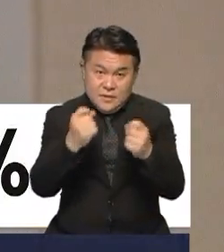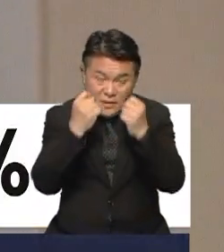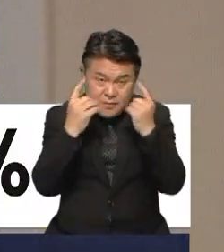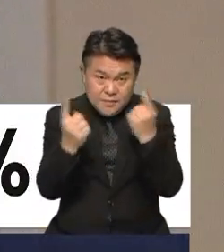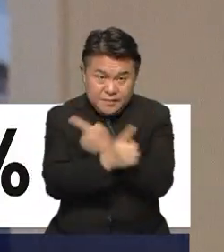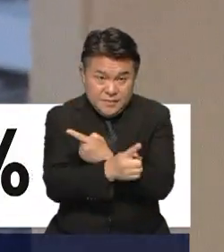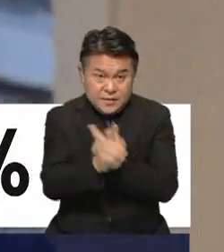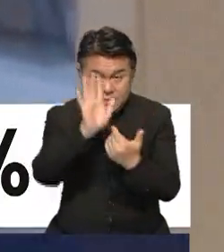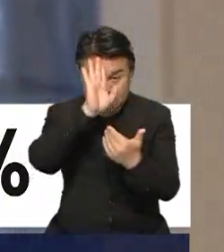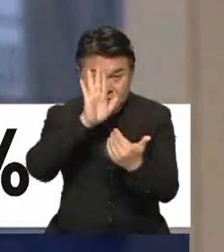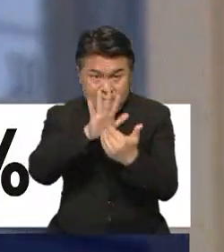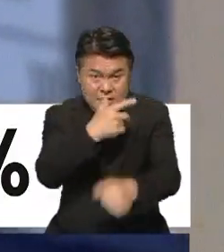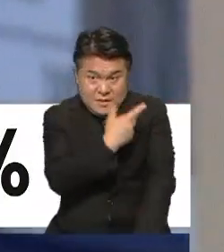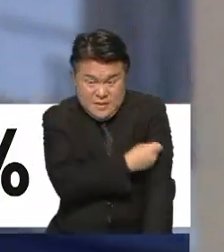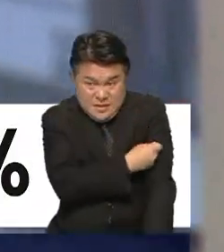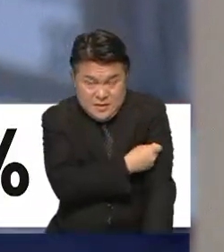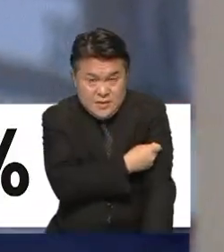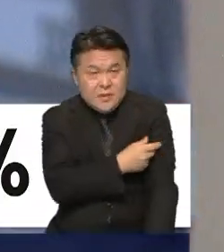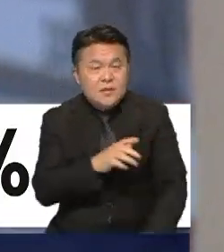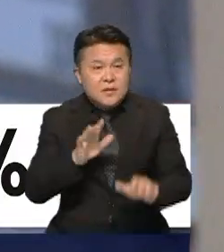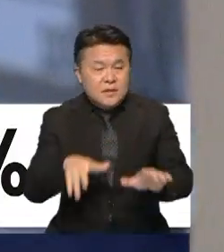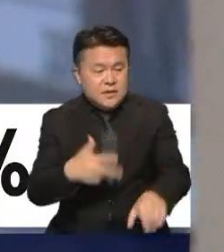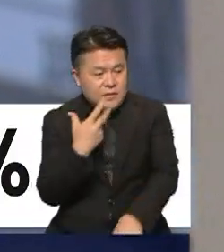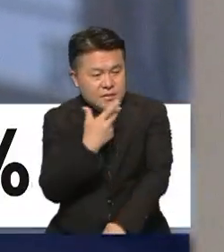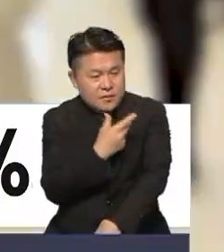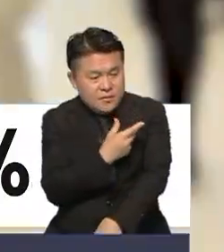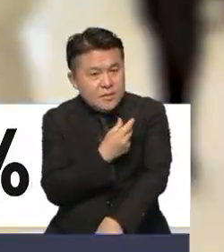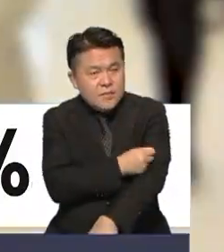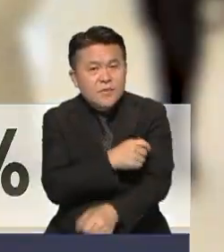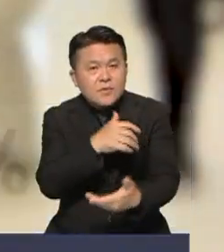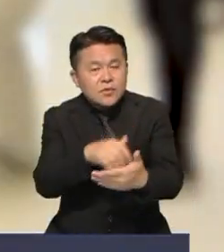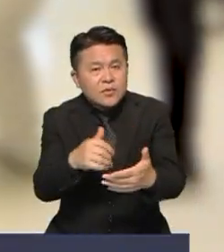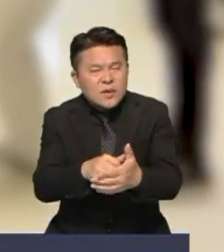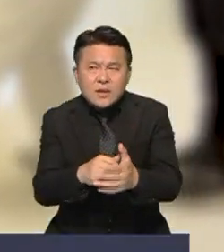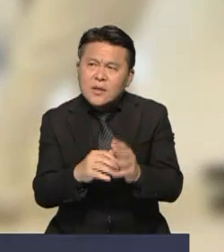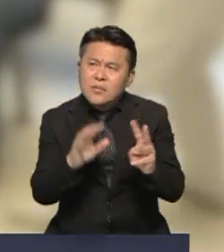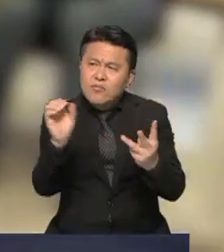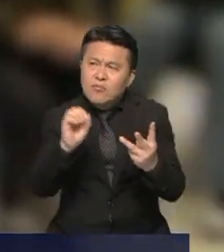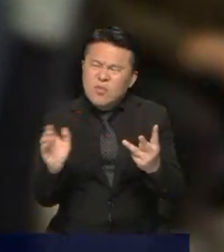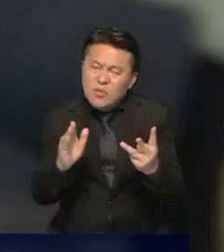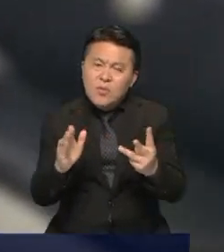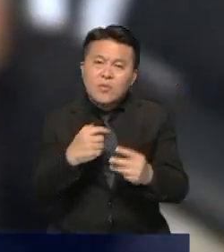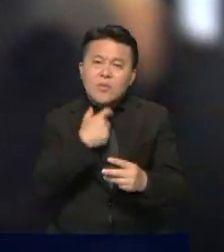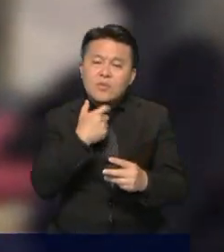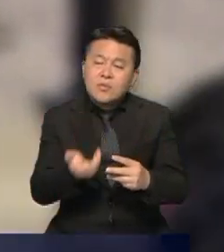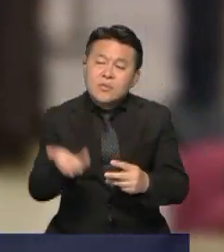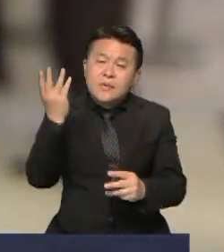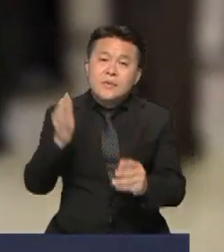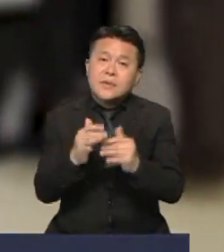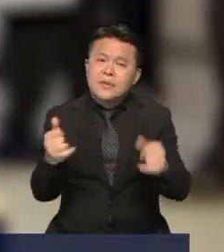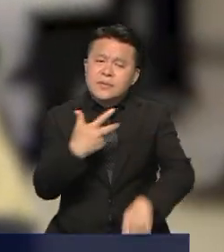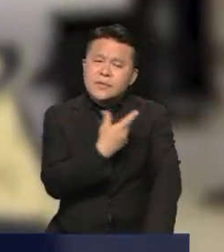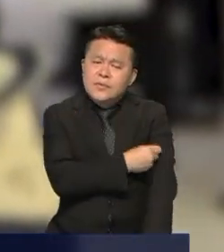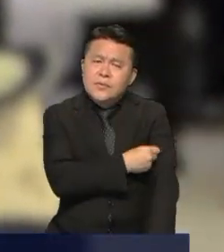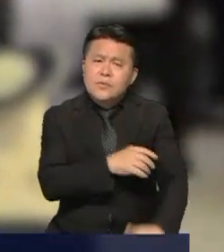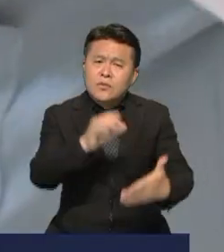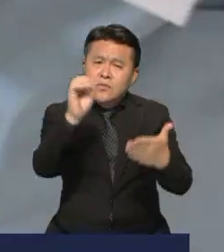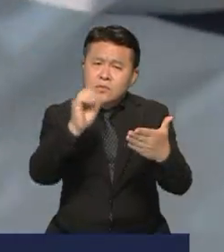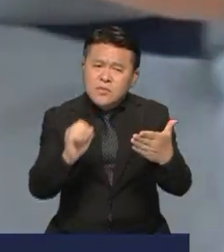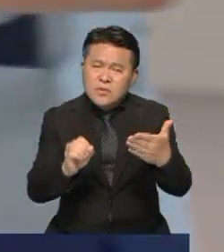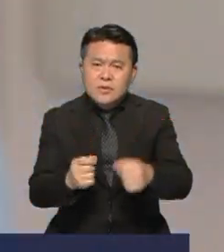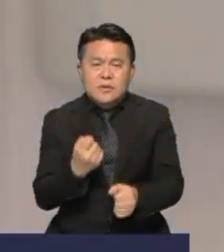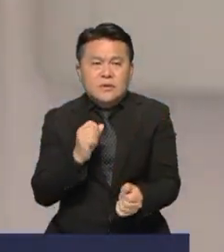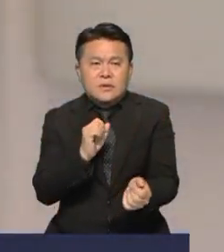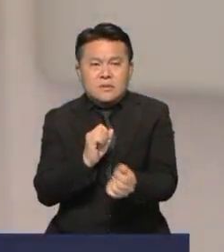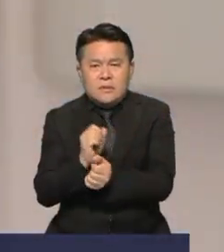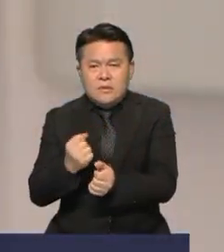전체 인구 대비 접종률이 3%에 불과한 수준입니다. 60세 이상 고령층의 경우 접종률이 9%, 감염